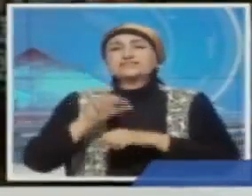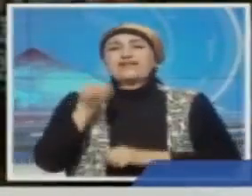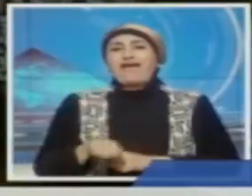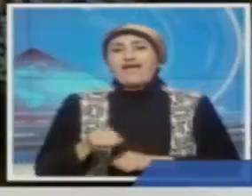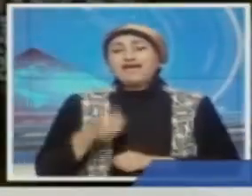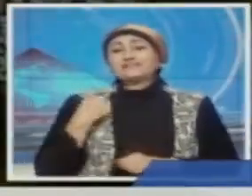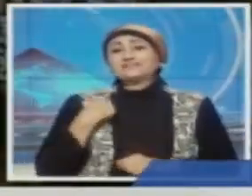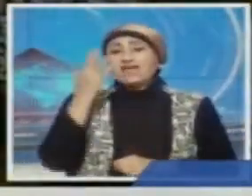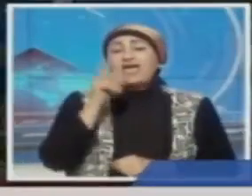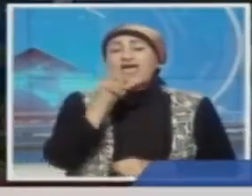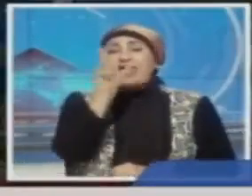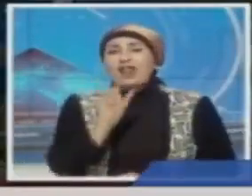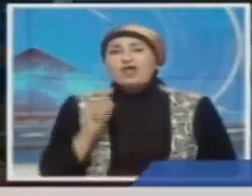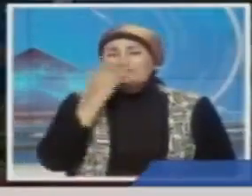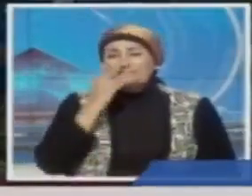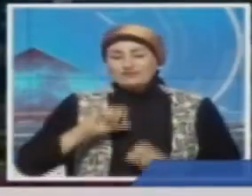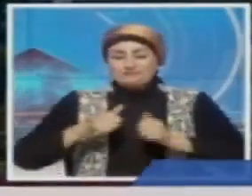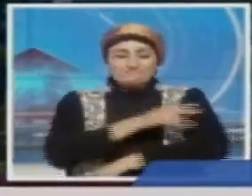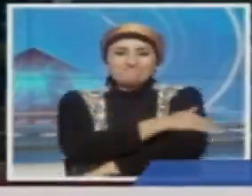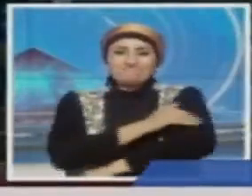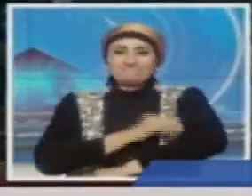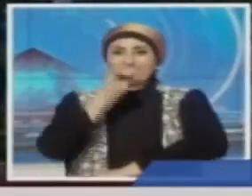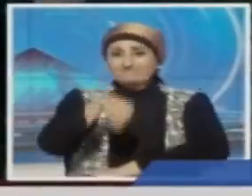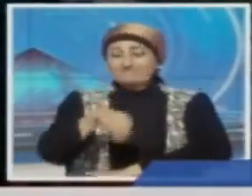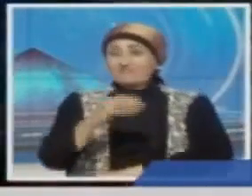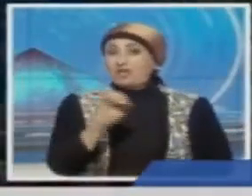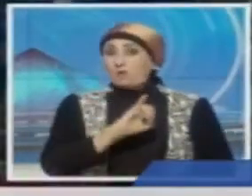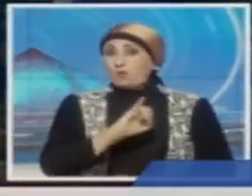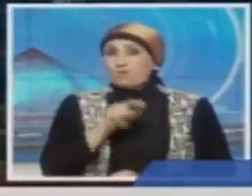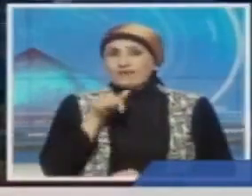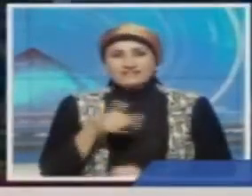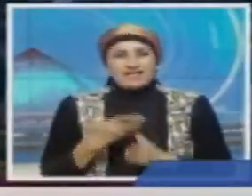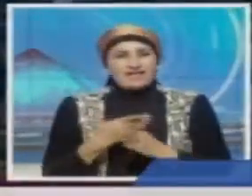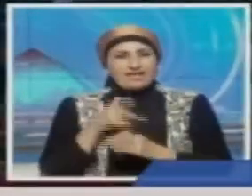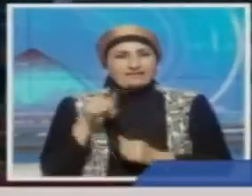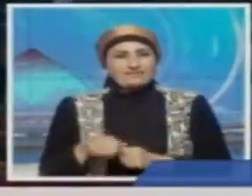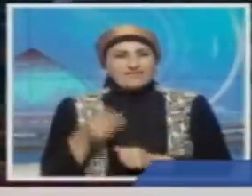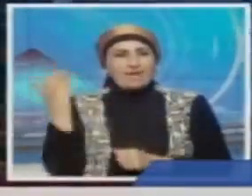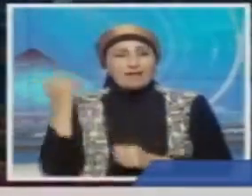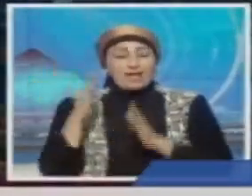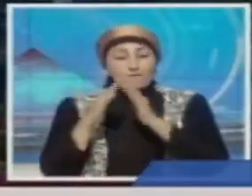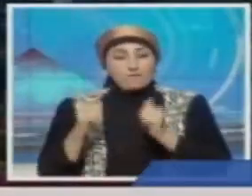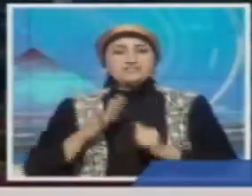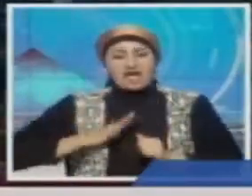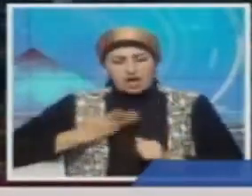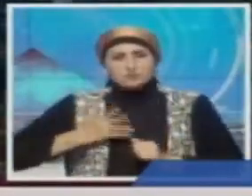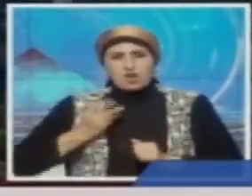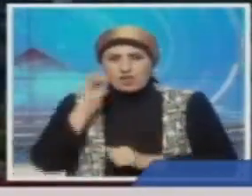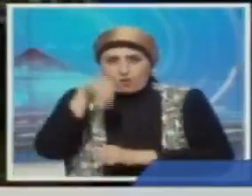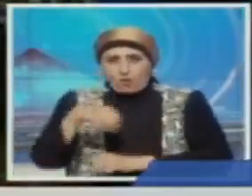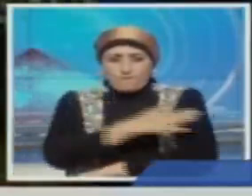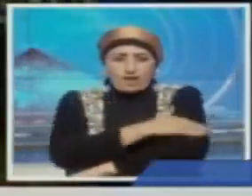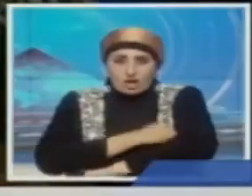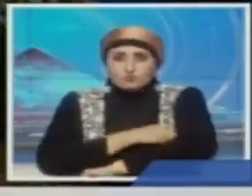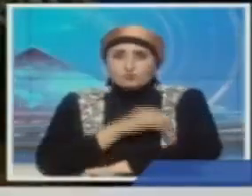العشرين. ده لم ياتي من فراغ ولكنه اتى ومنذ الجهود المصريه الحثيثه التي بذلت عندما كانت